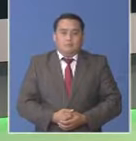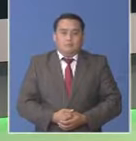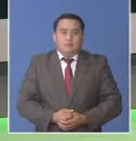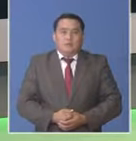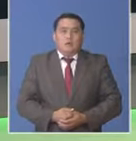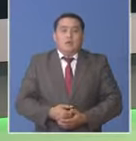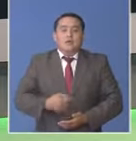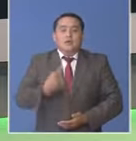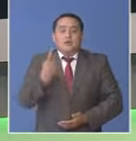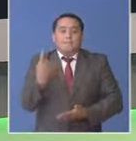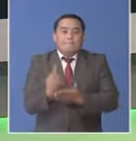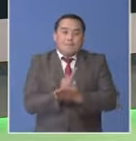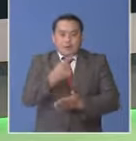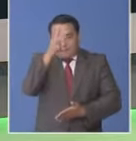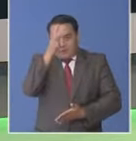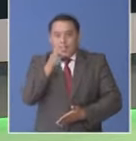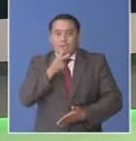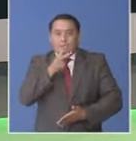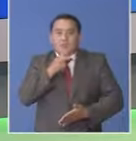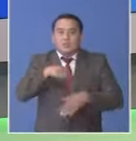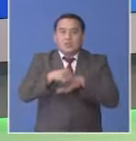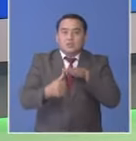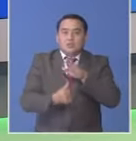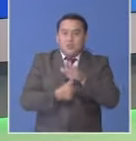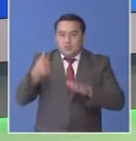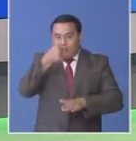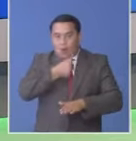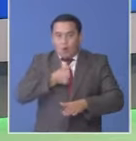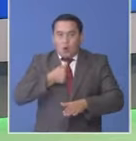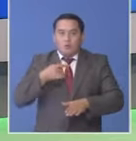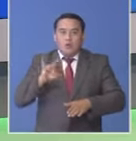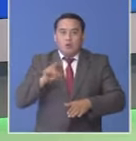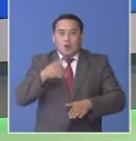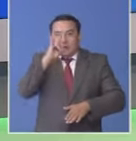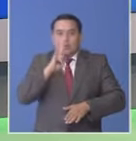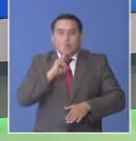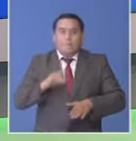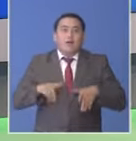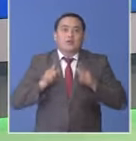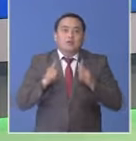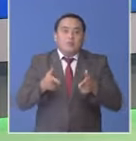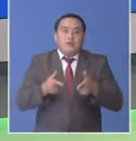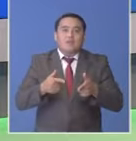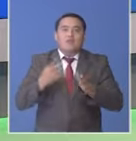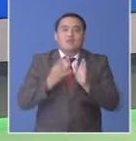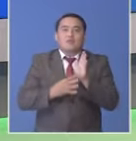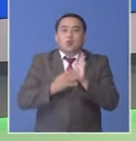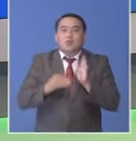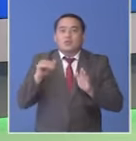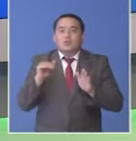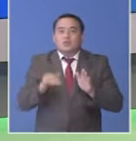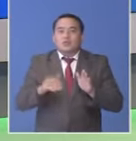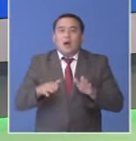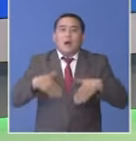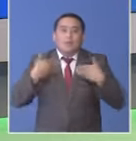За первый квартал 2016 года в органы прокуратуры Республики Казахстан поступило свыше 90 тысяч обращений физических